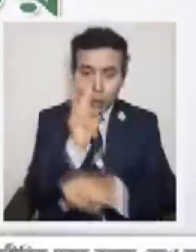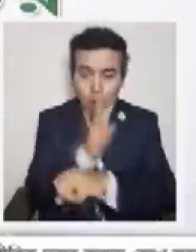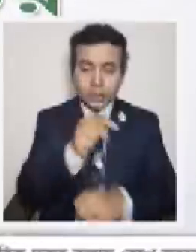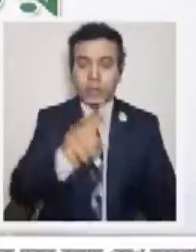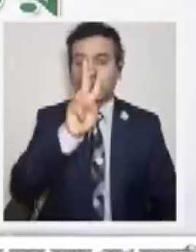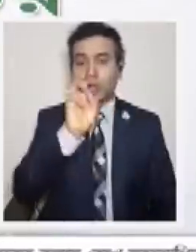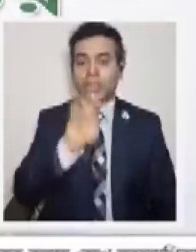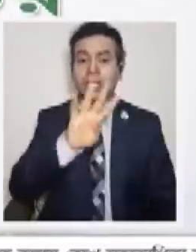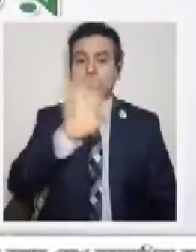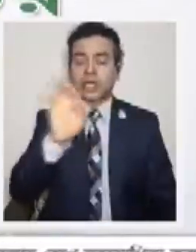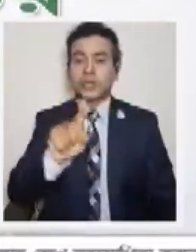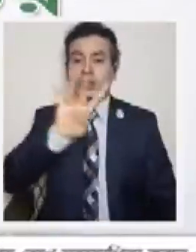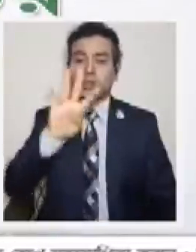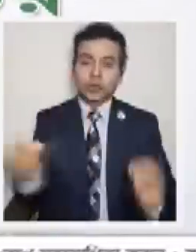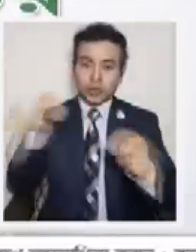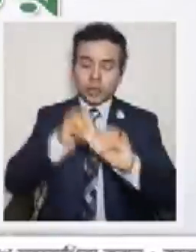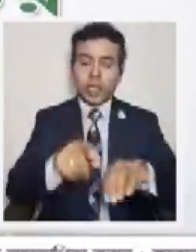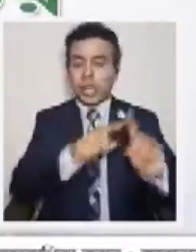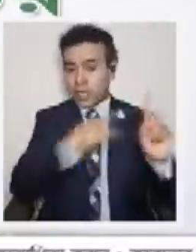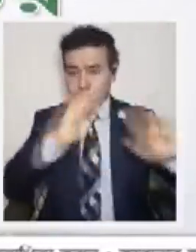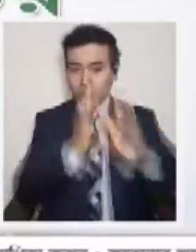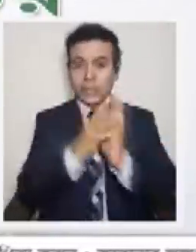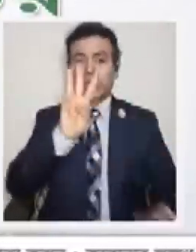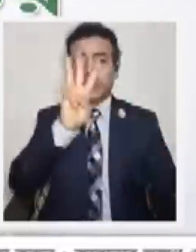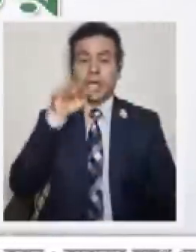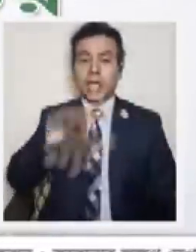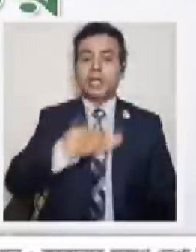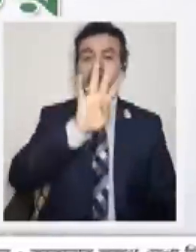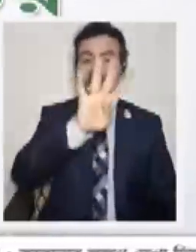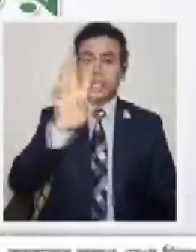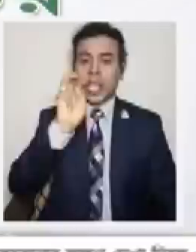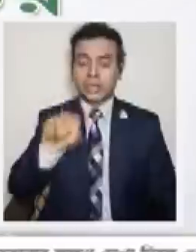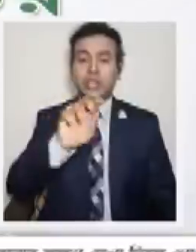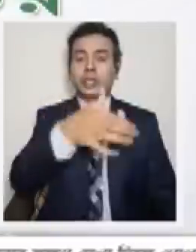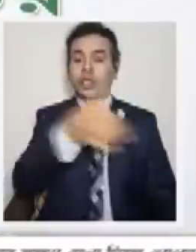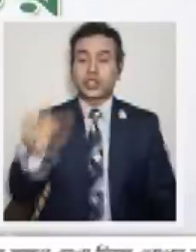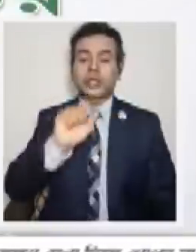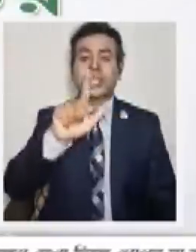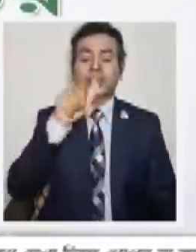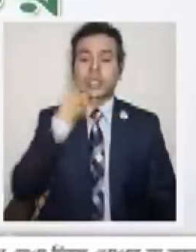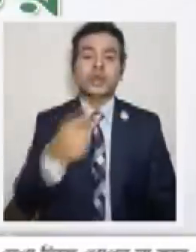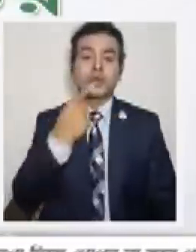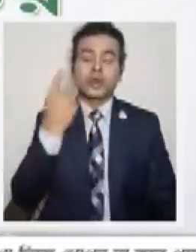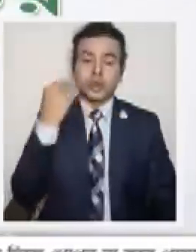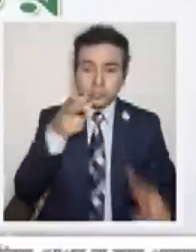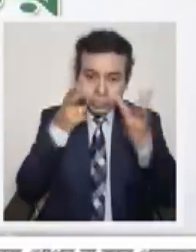12,927 জন। 24 ঘন্টায় কোয়ারেন্টাইনে যুক্ত হয়েছেন 2,414 জন এবং এ পর্যন্ত কোয়ারেন্টাইন